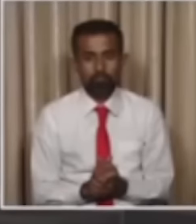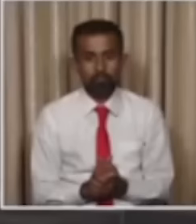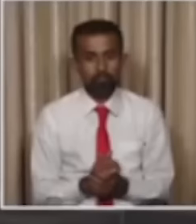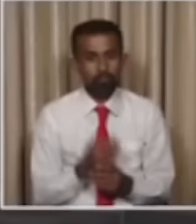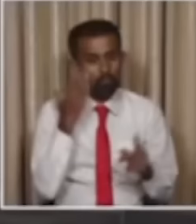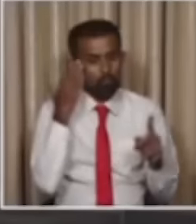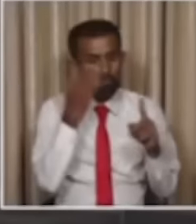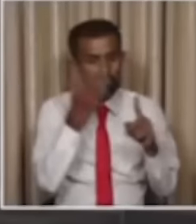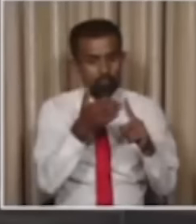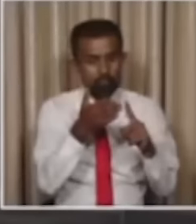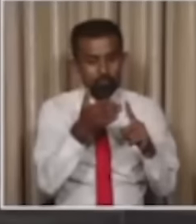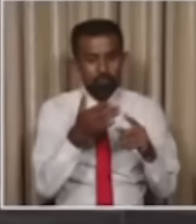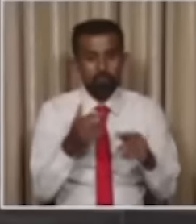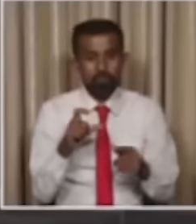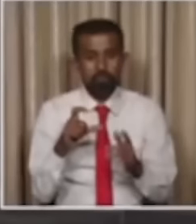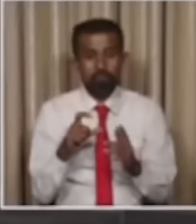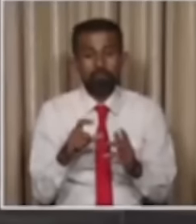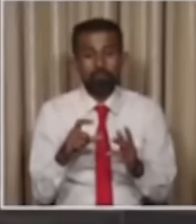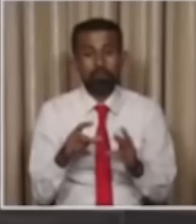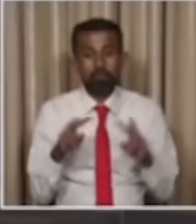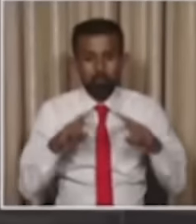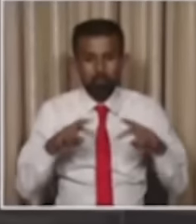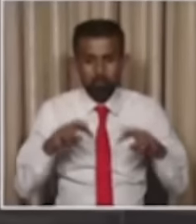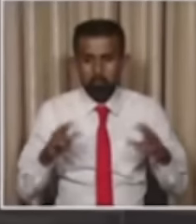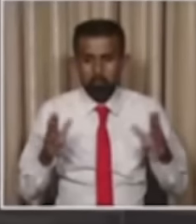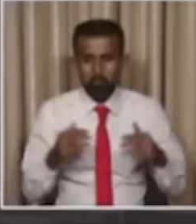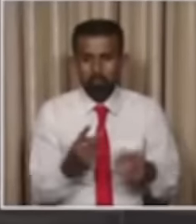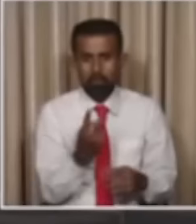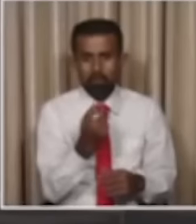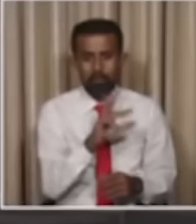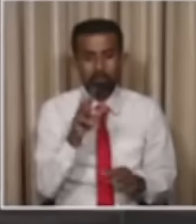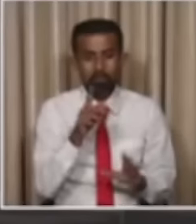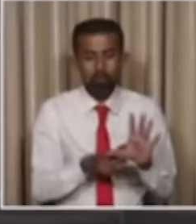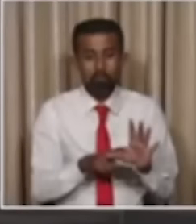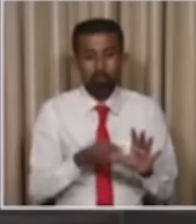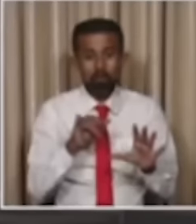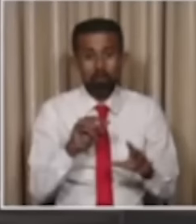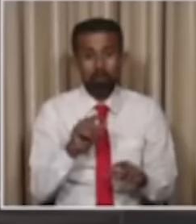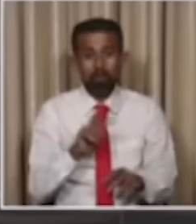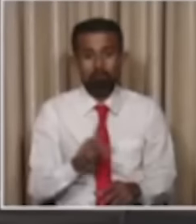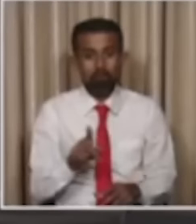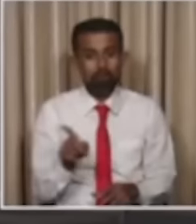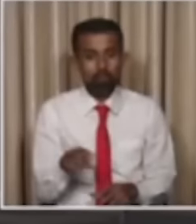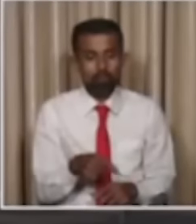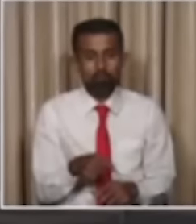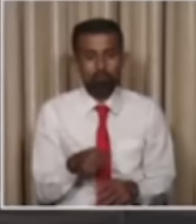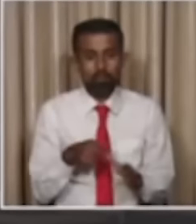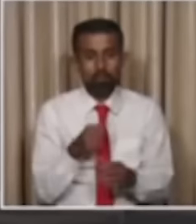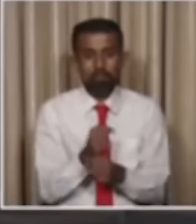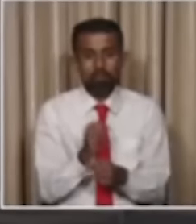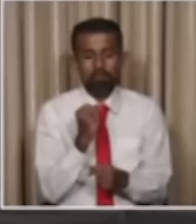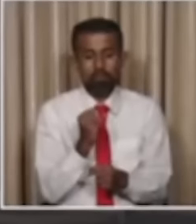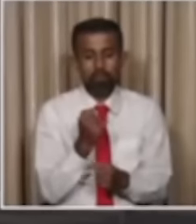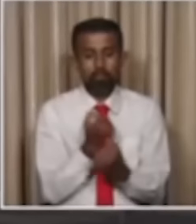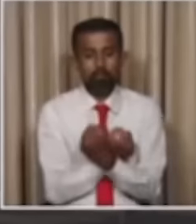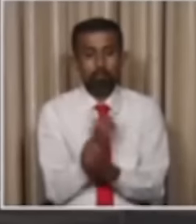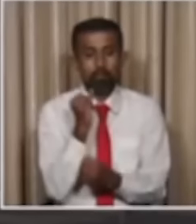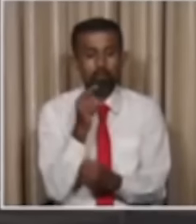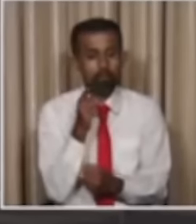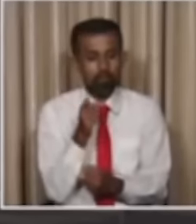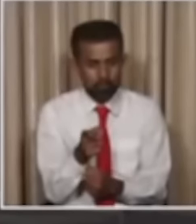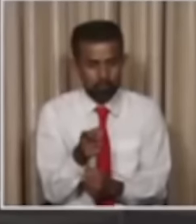සම්බන්ධයෙන් අපරාධ විමර්ශනයක් සිදු කිරීමට 2019/06 දින නීතිපතිතුමා විසින් පොලිස්පතිතුමා